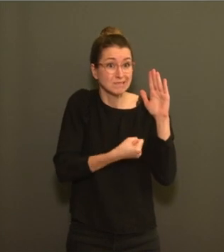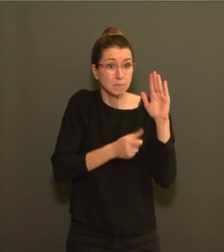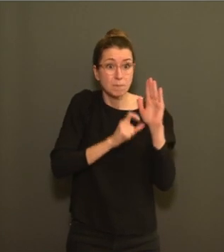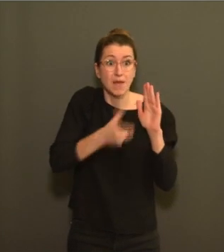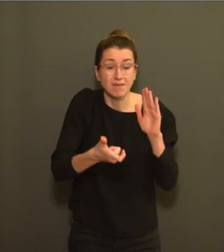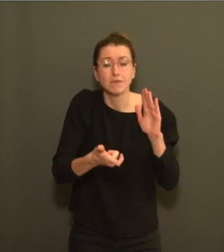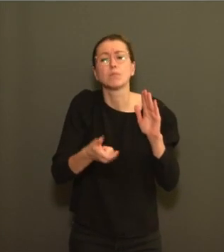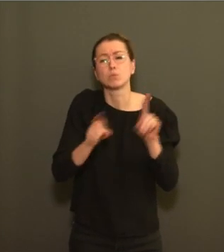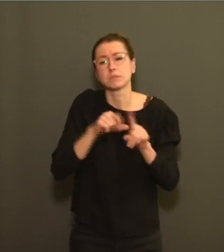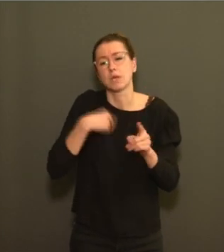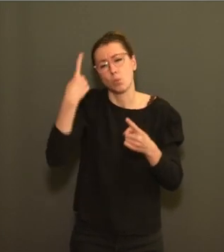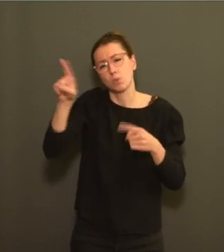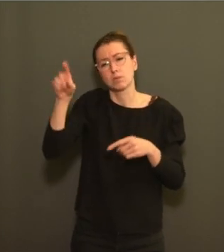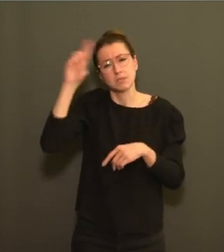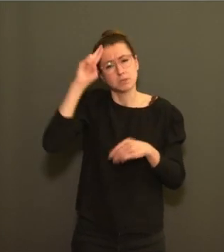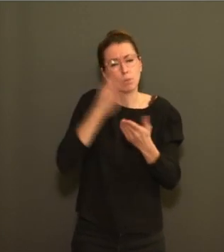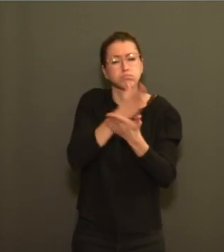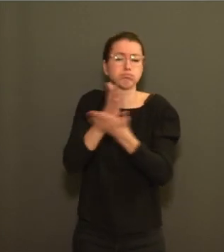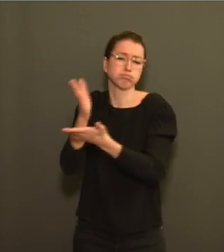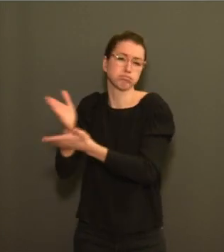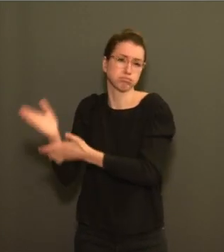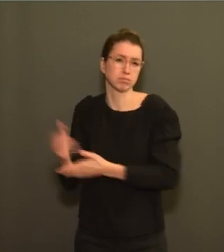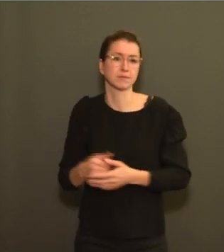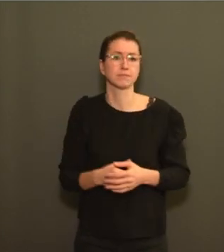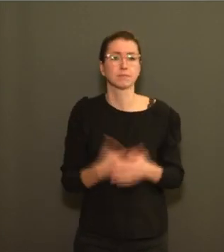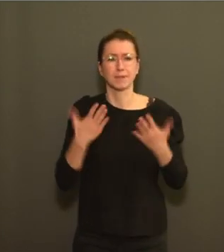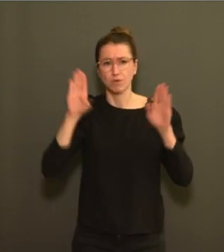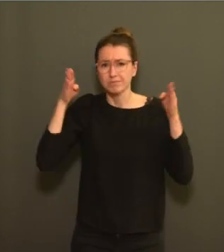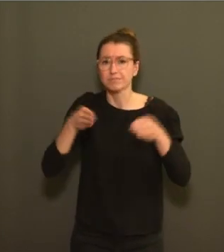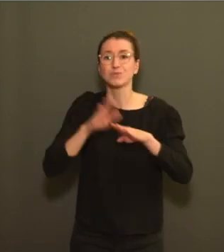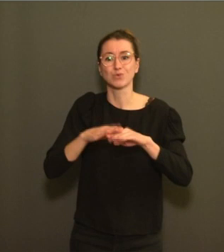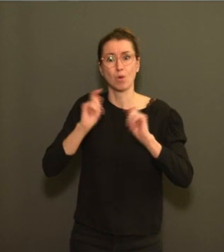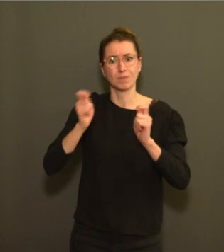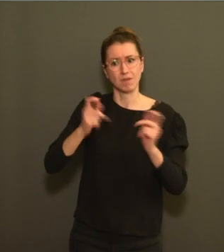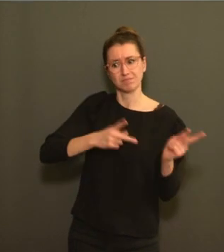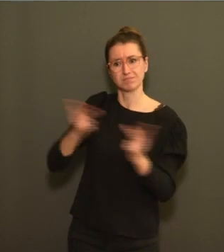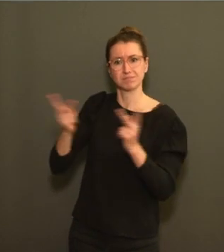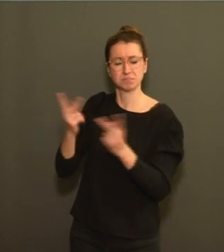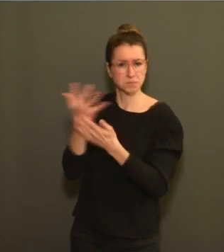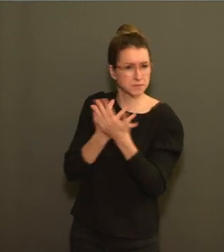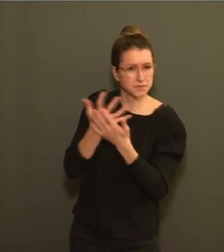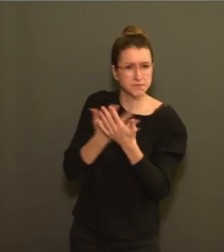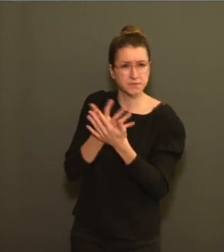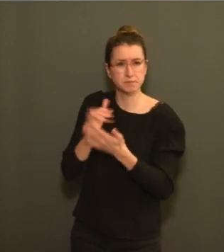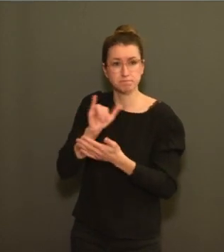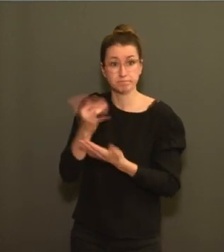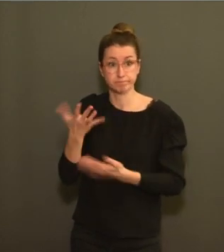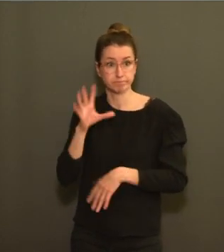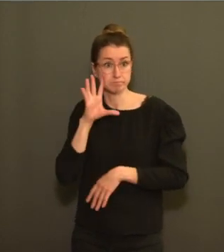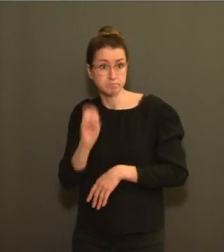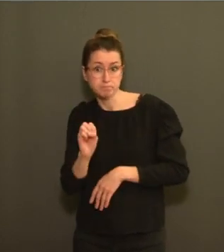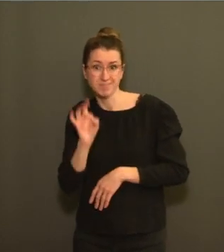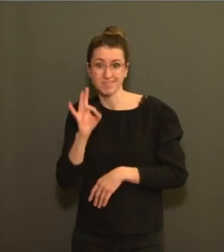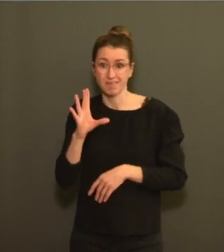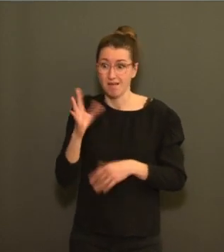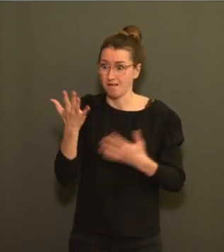Si nous passons maintenant aux hospitalisations, au niveau des hospitalisations, nous ne voyons pas actuellement de ralentissement des choses. On a